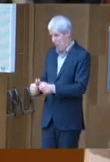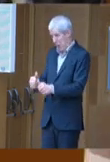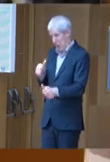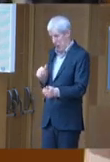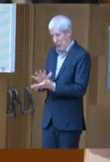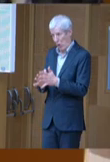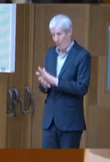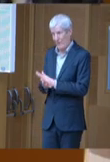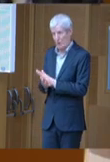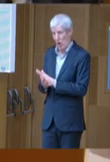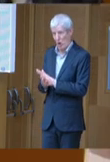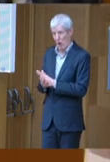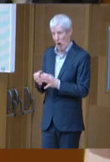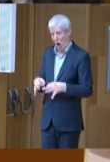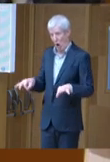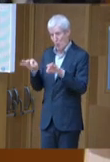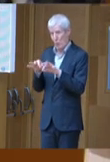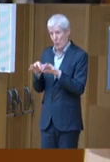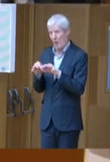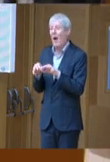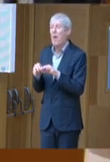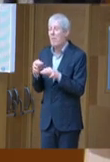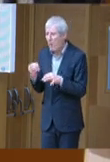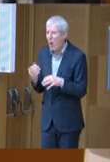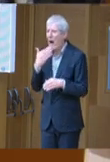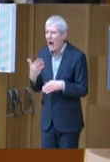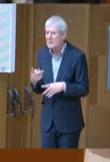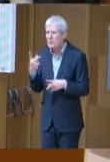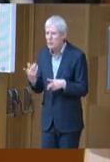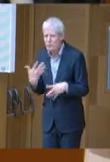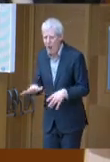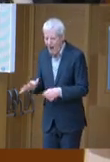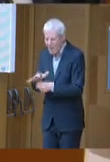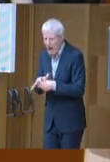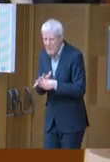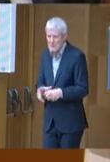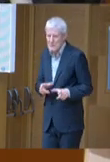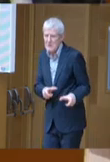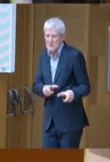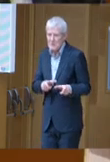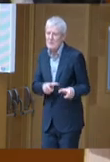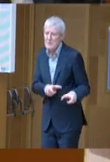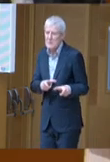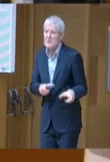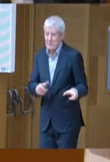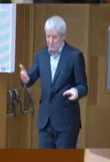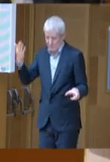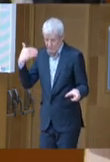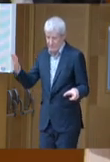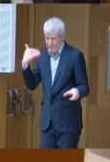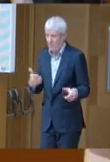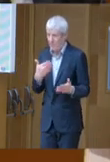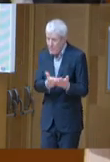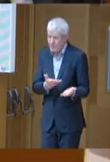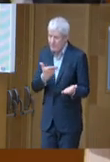delle persone con disabilità, grazie ad una forte pressione che le famiglie all'epoca avevano portato